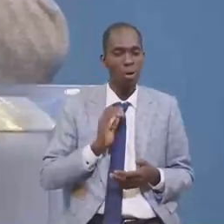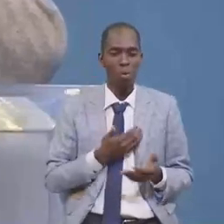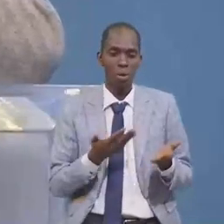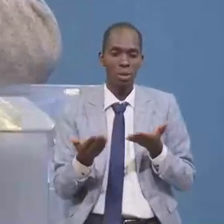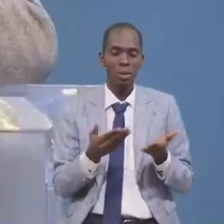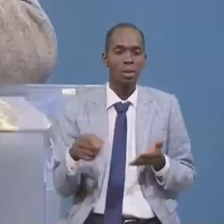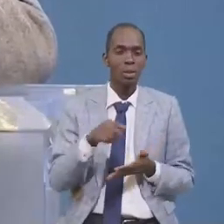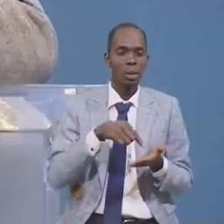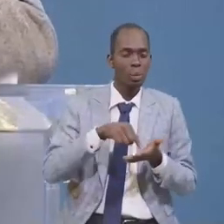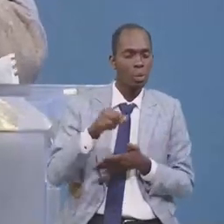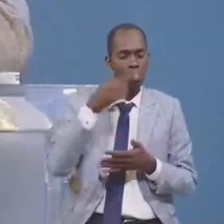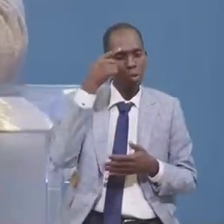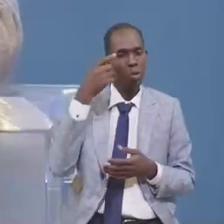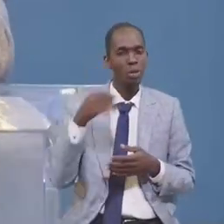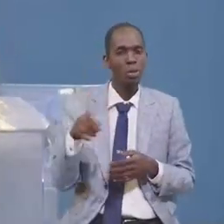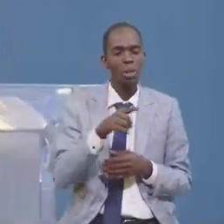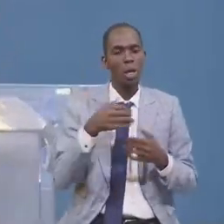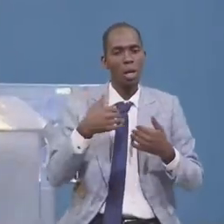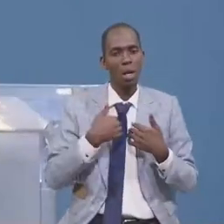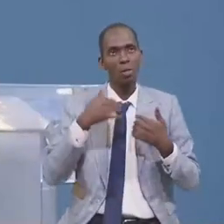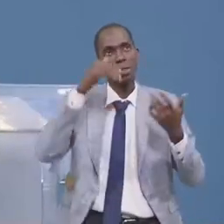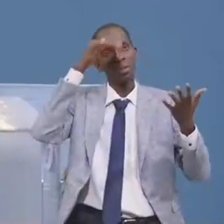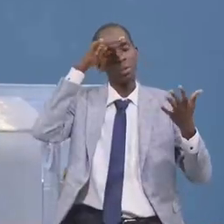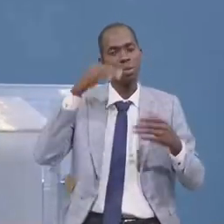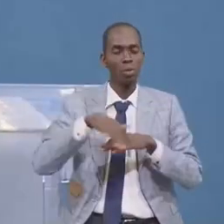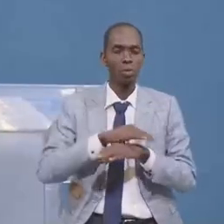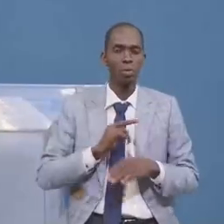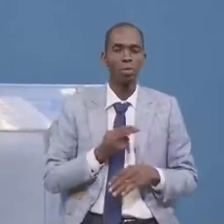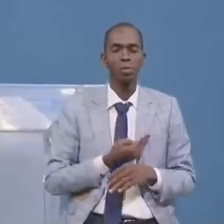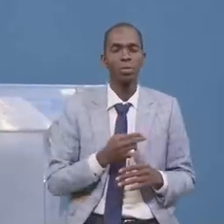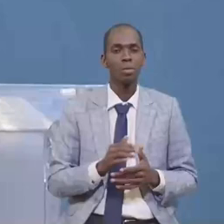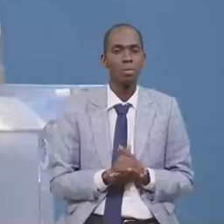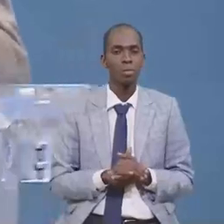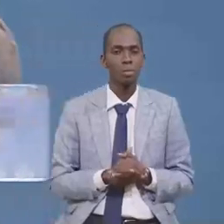Ceux qui payent fortement, même pour nos services, ils le font parce qu'ils ont des attentes.